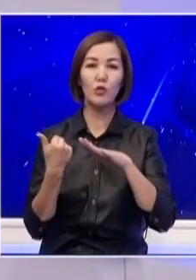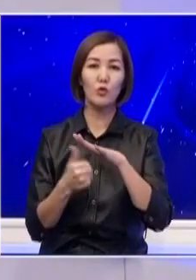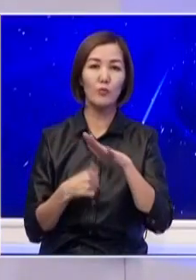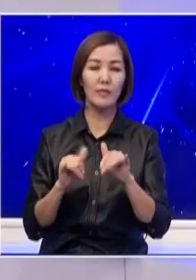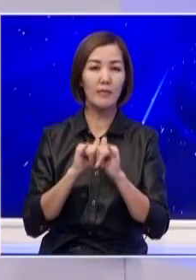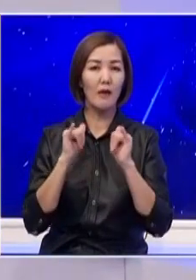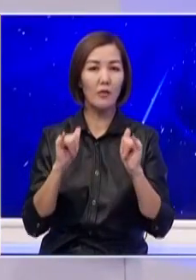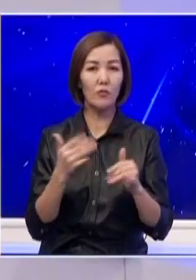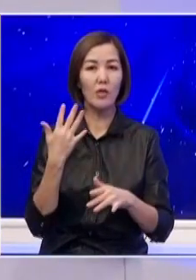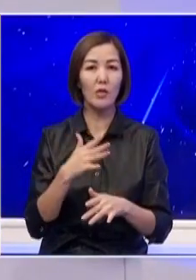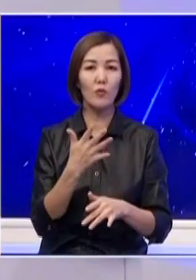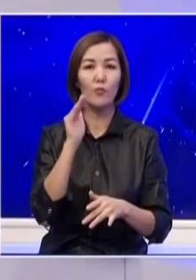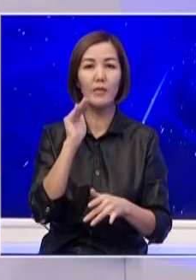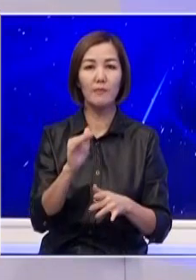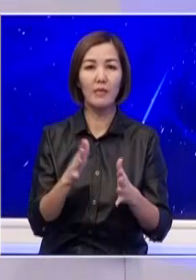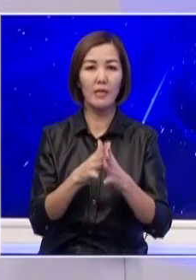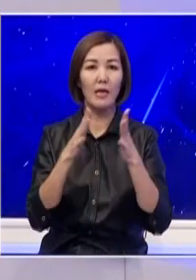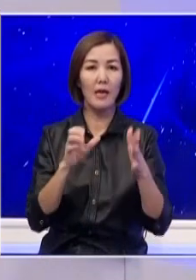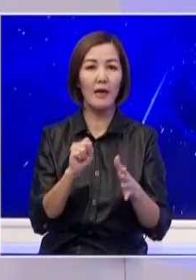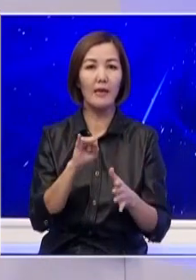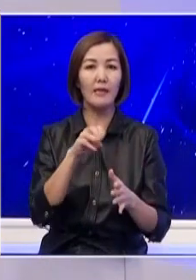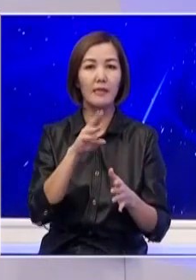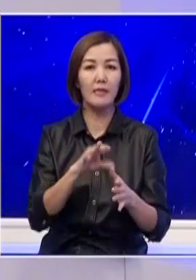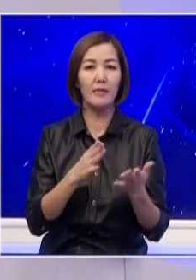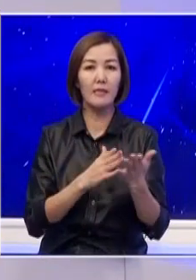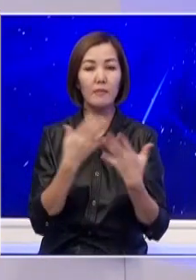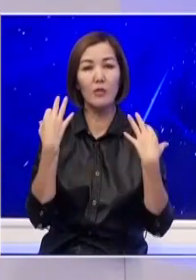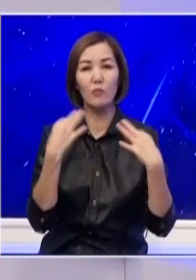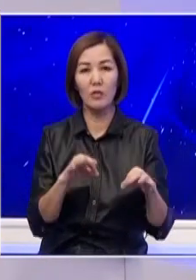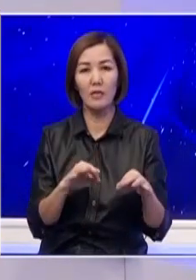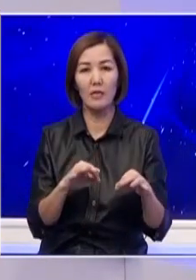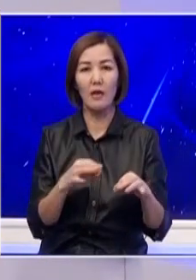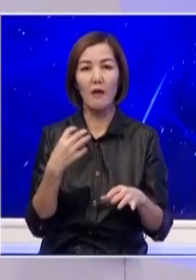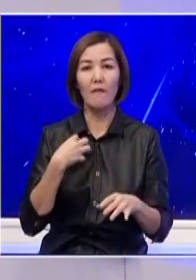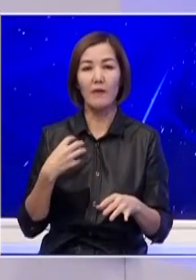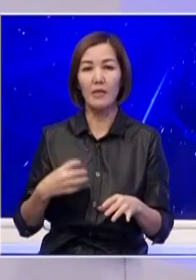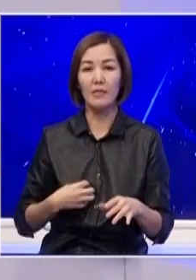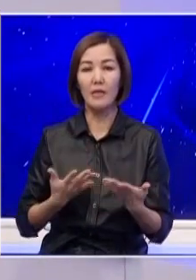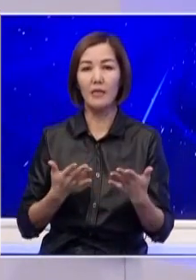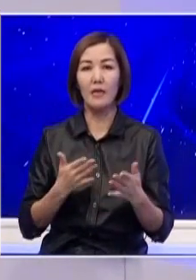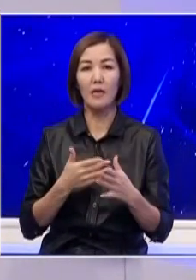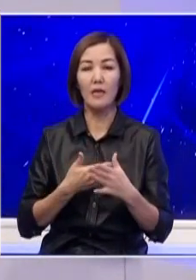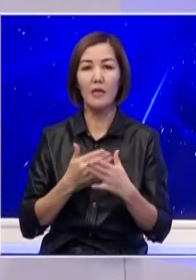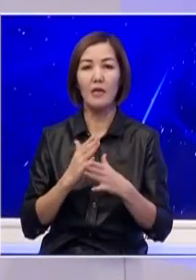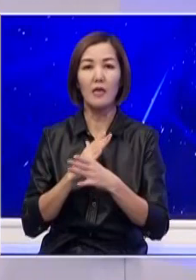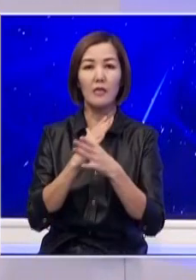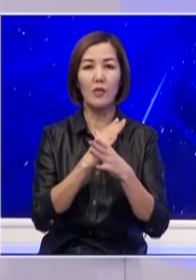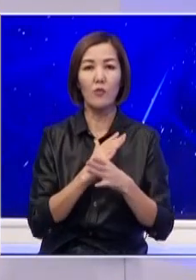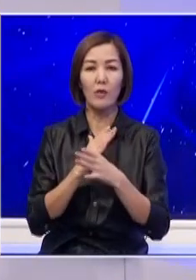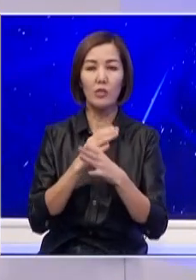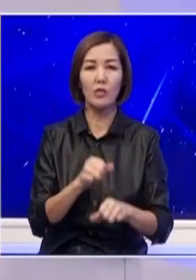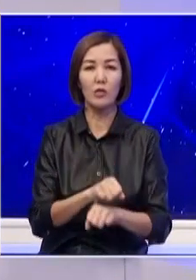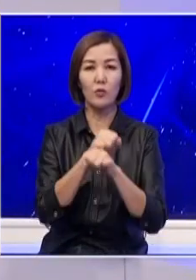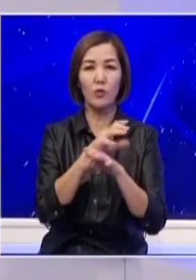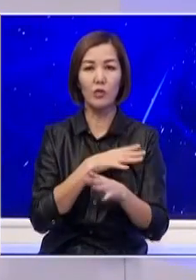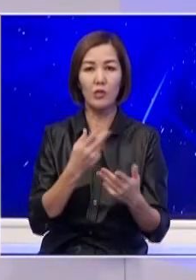Әлемде жұмыссыздық артуда. 55 мыңнан аса IT маман қызметінен босатылды. Ал Францияда наубайшылар шеруге шықты.